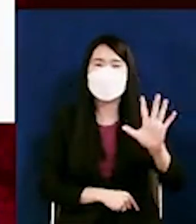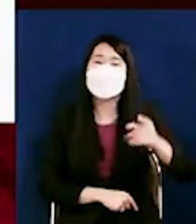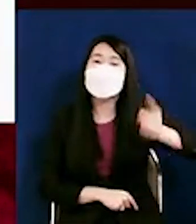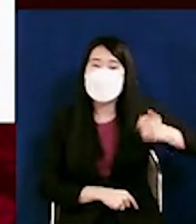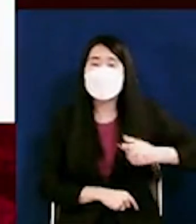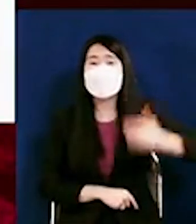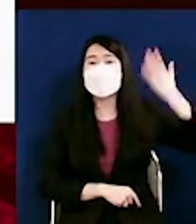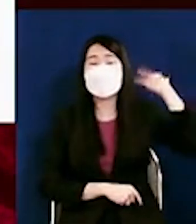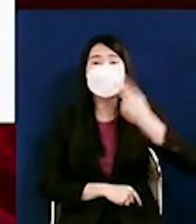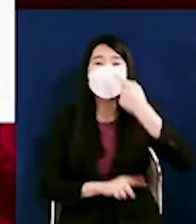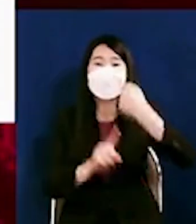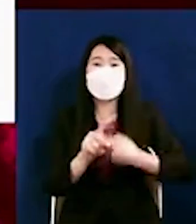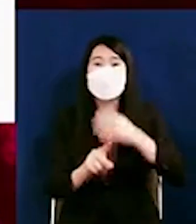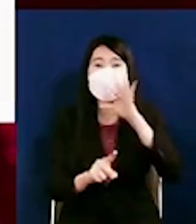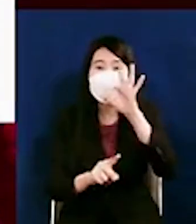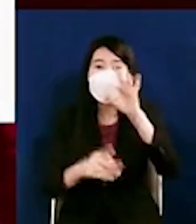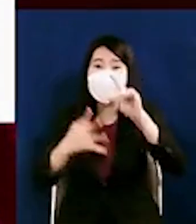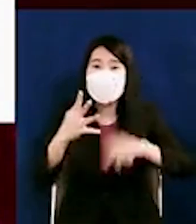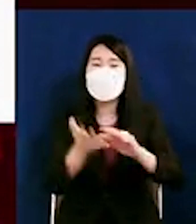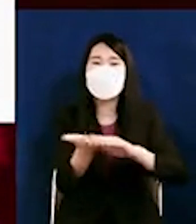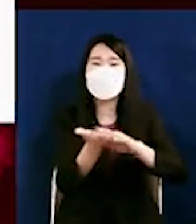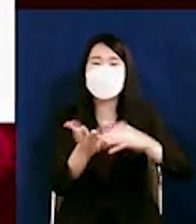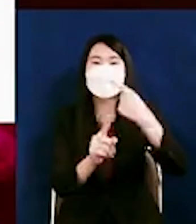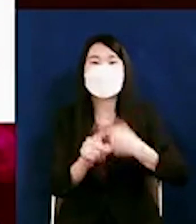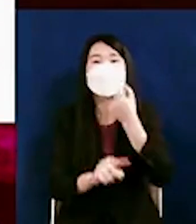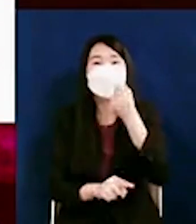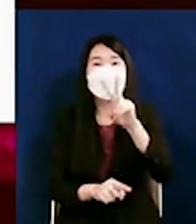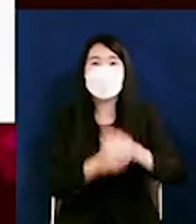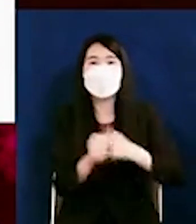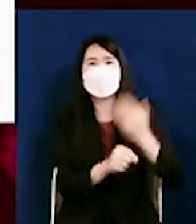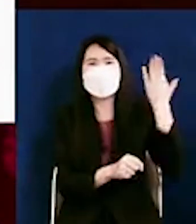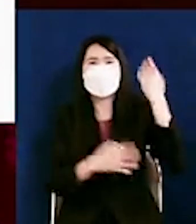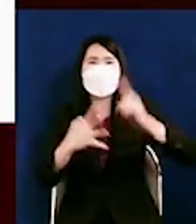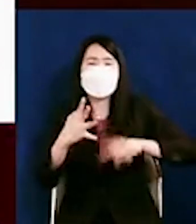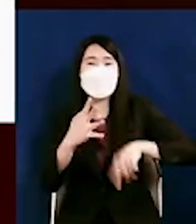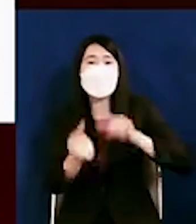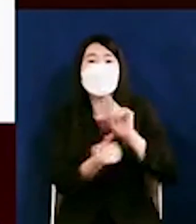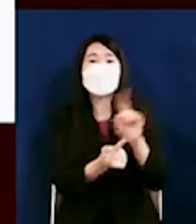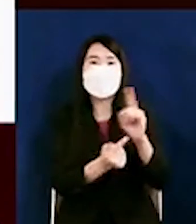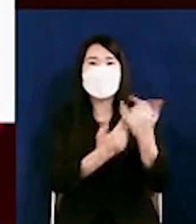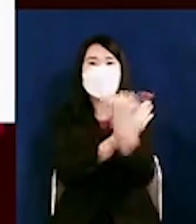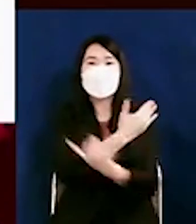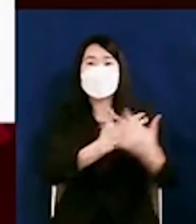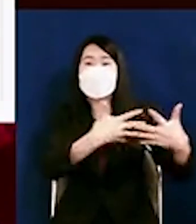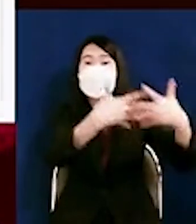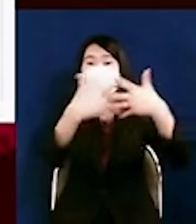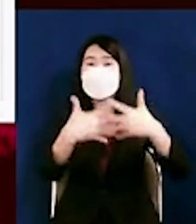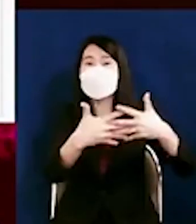มาตั้งแต่ปลายเดือนธันวาคมของปีที่แล้วแล้วนะครับโดยเจอที่ประเทศอังกฤษเป็นประเทศ